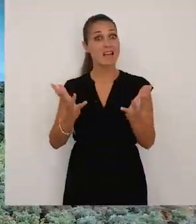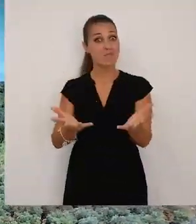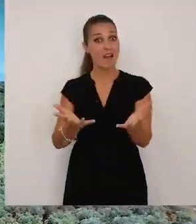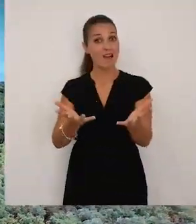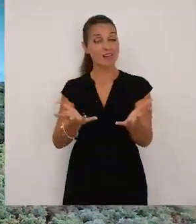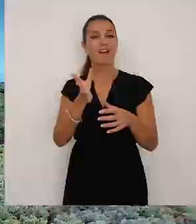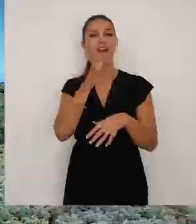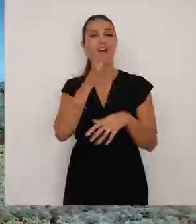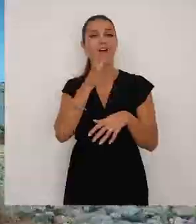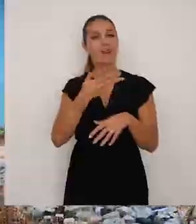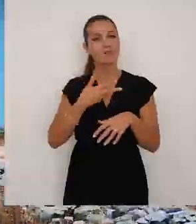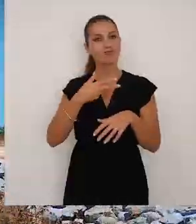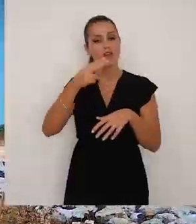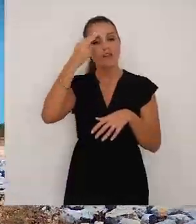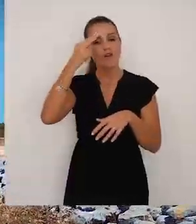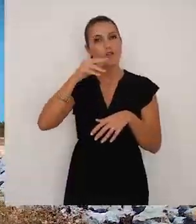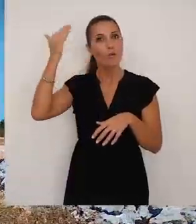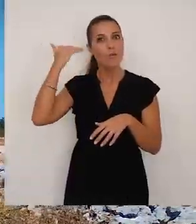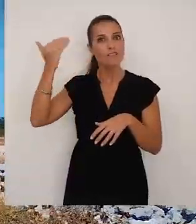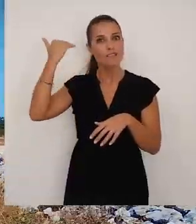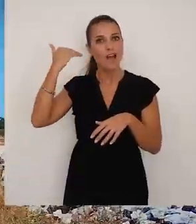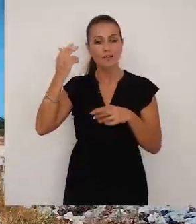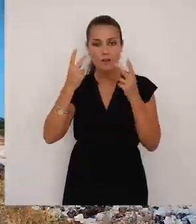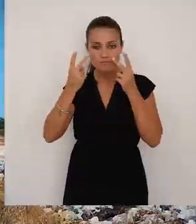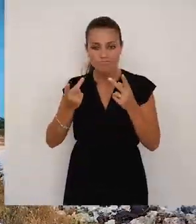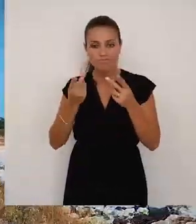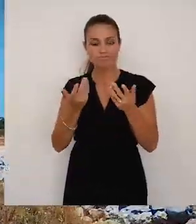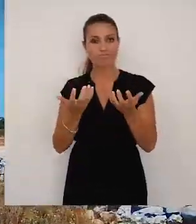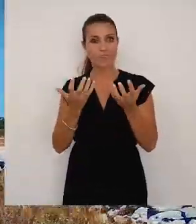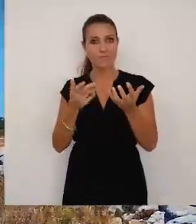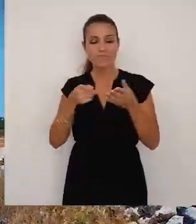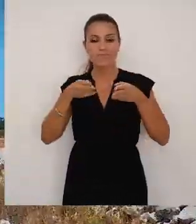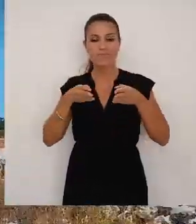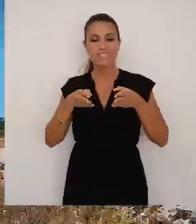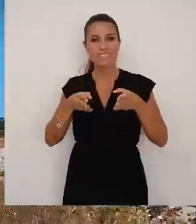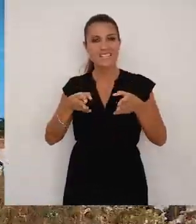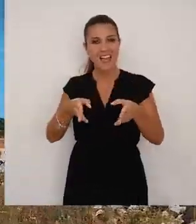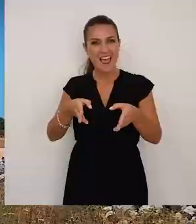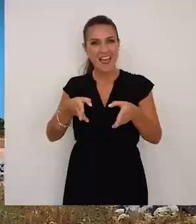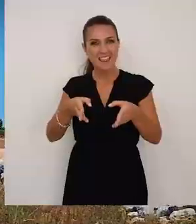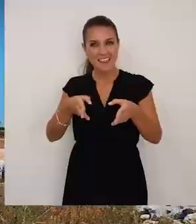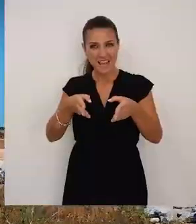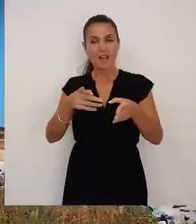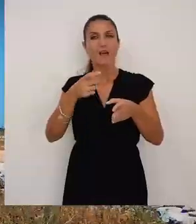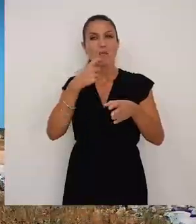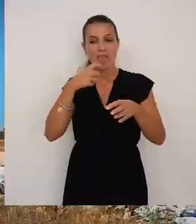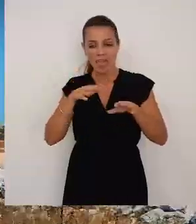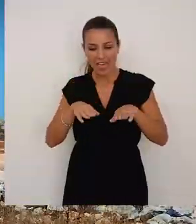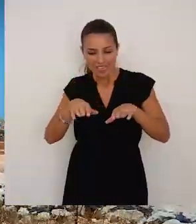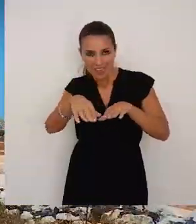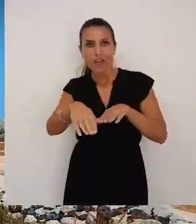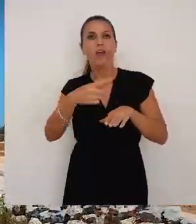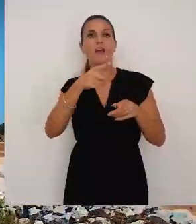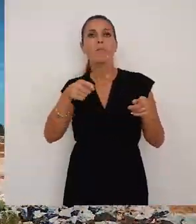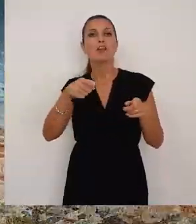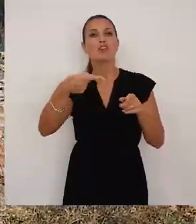La campagna conserva ancora le memorie del passato, in particolar modo evidenti nel tratto di strada basolata di epoca romana,